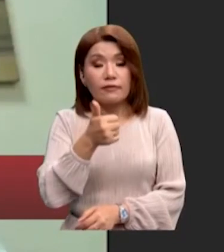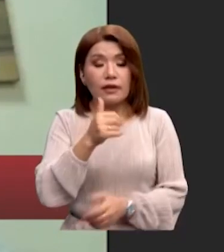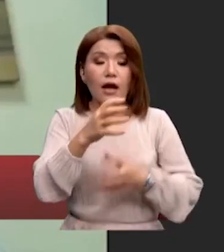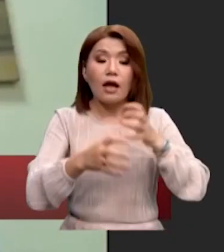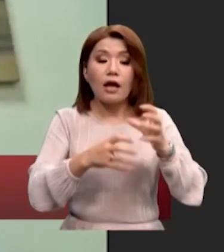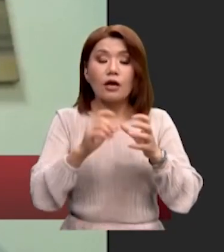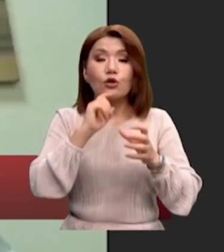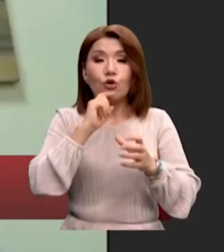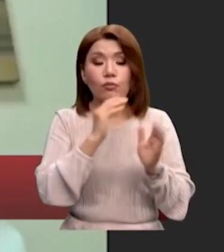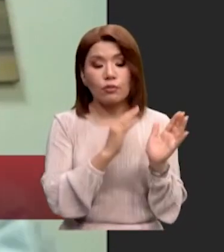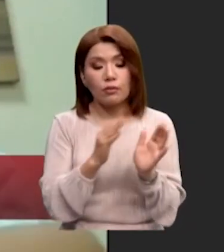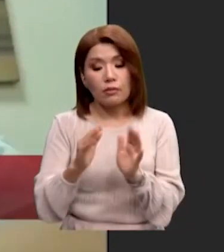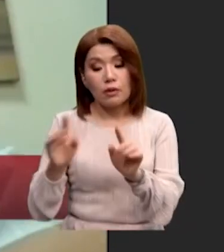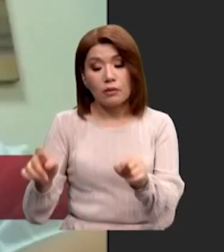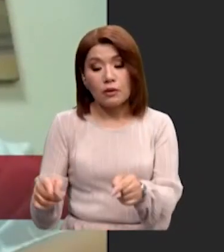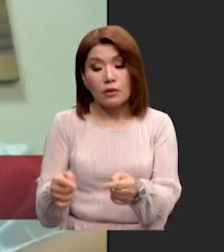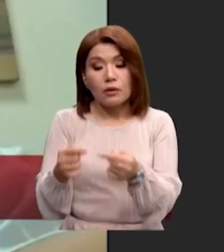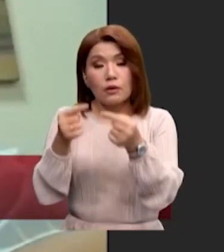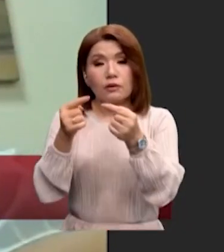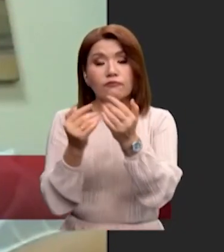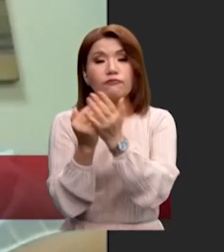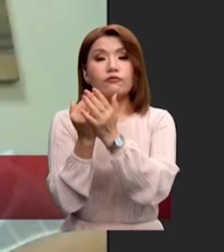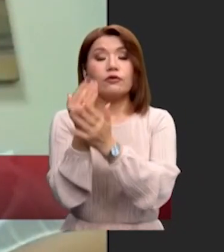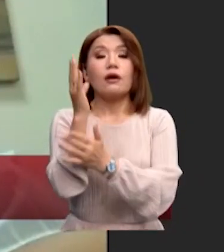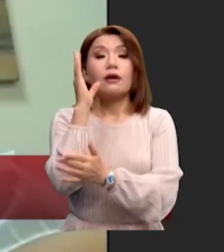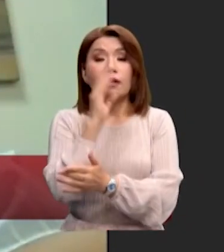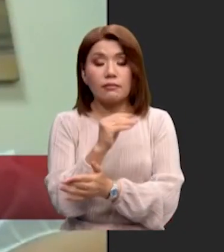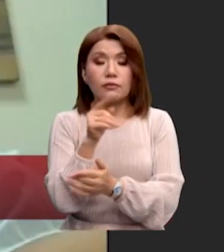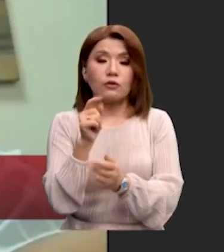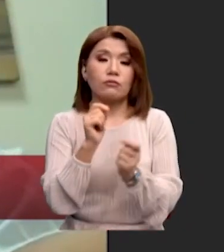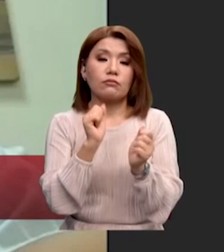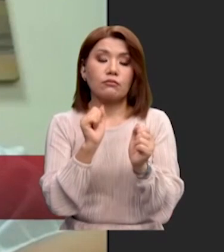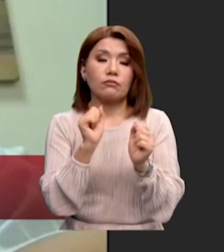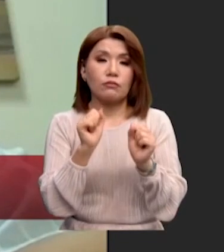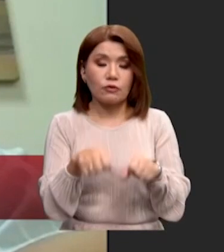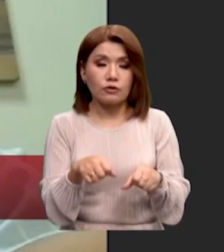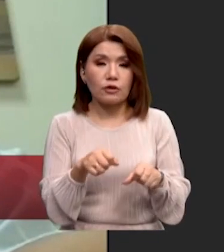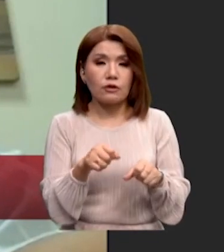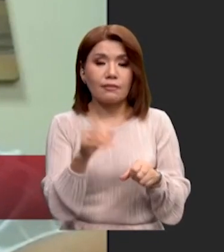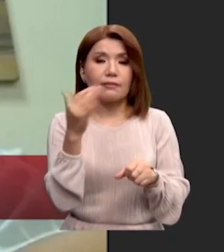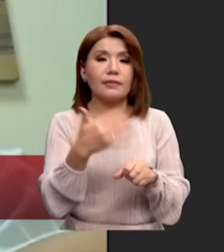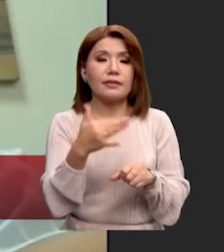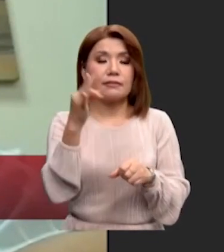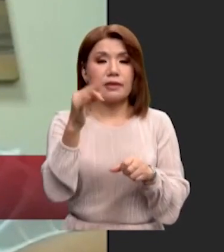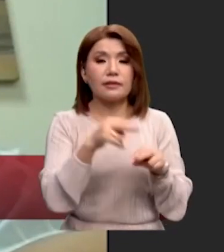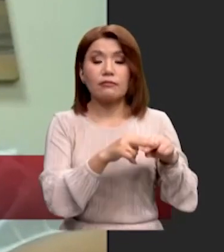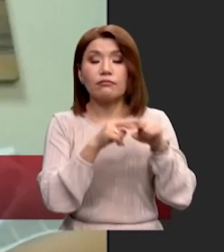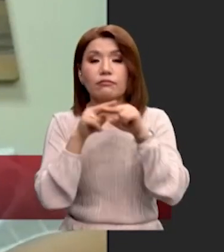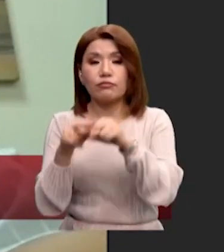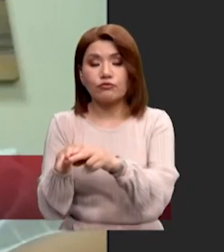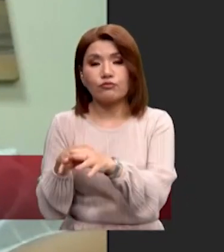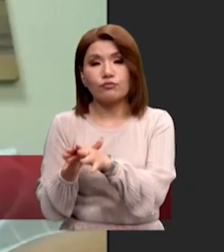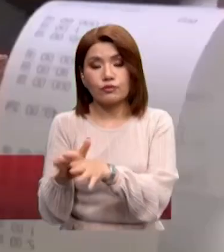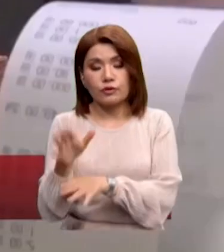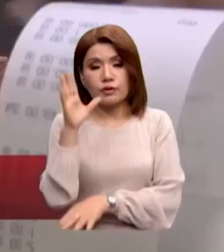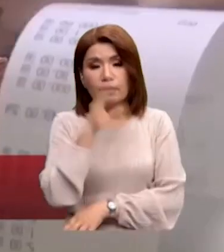экономикасы реттеліп қайтадан өсімге қарай бет алатын болса, сөз жоқ, онда сіздің бұл сенімгерлікке берген қаражатыңыз еселеп